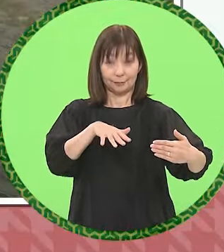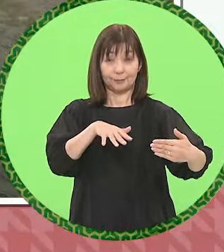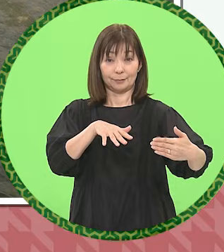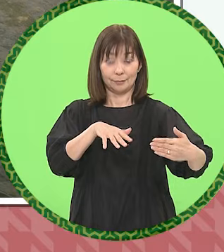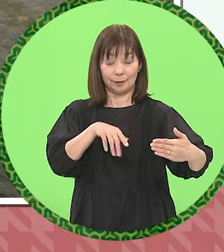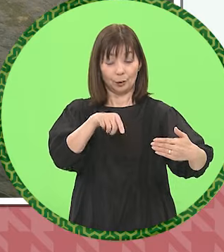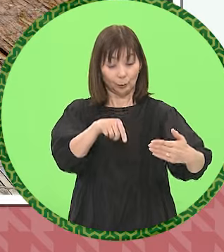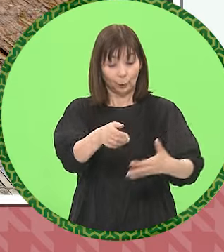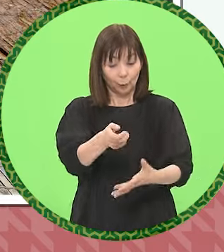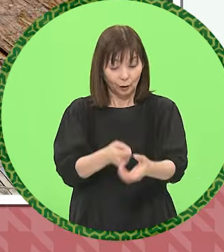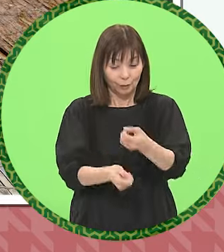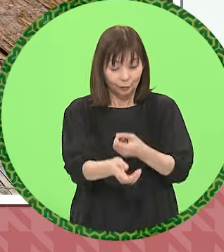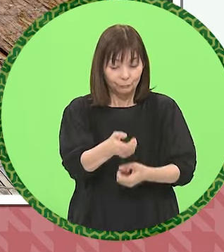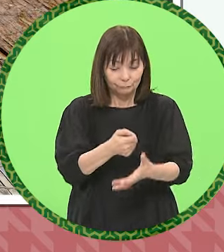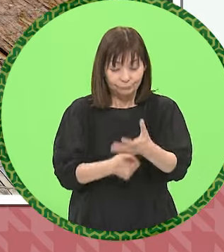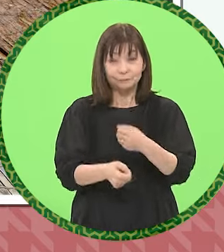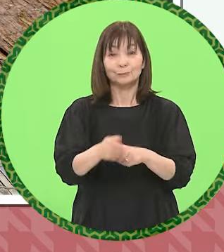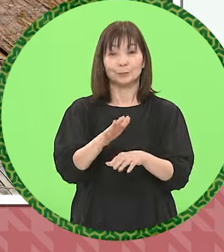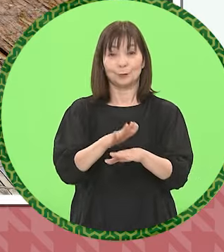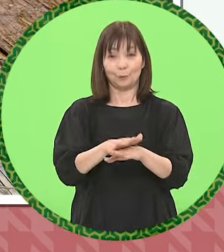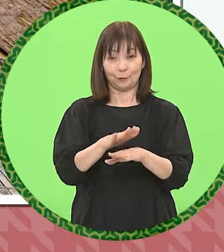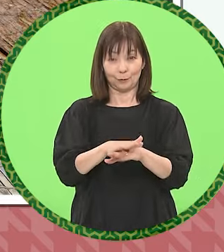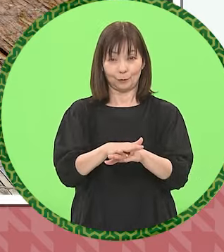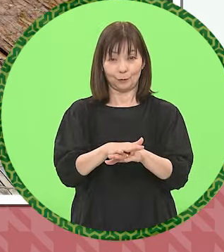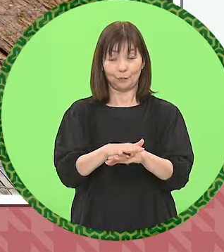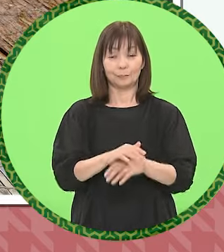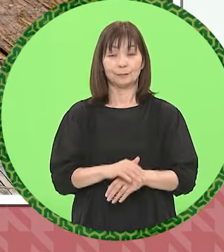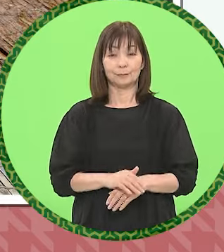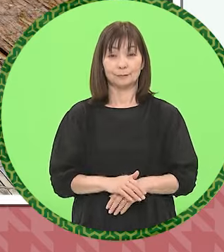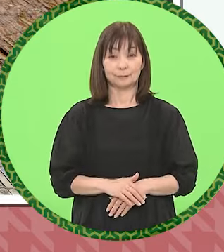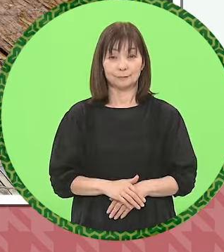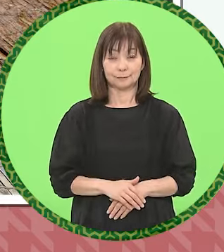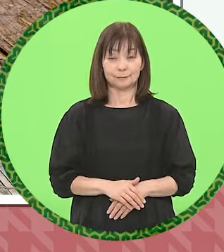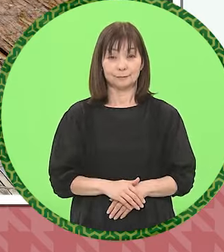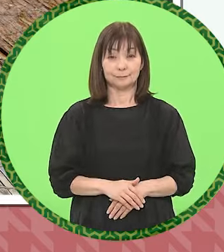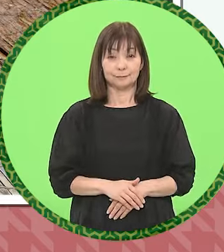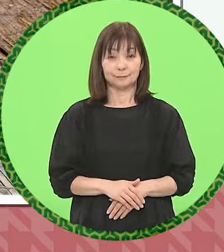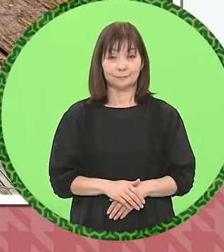を張り、川を下ってくる魚を捕る仕掛けです。